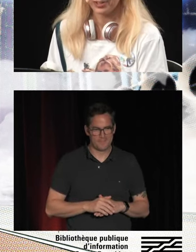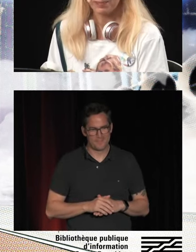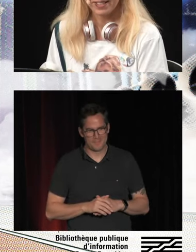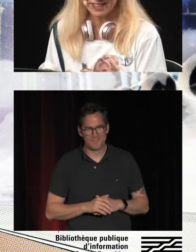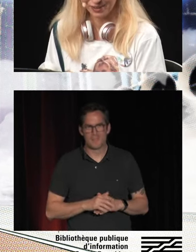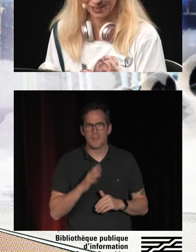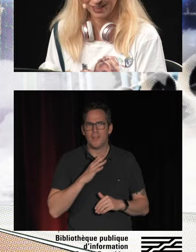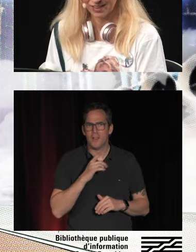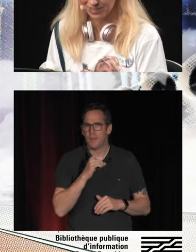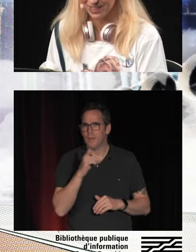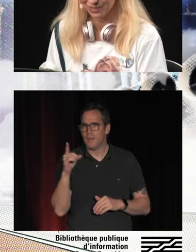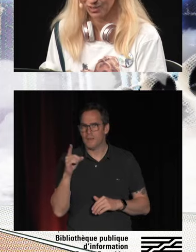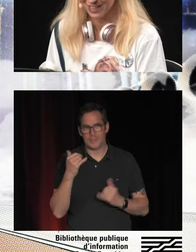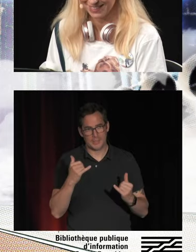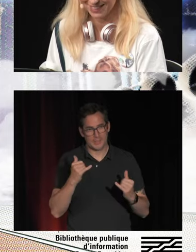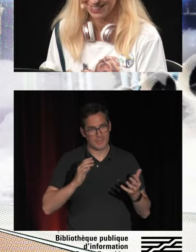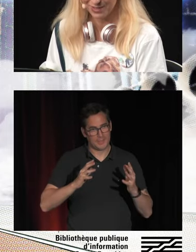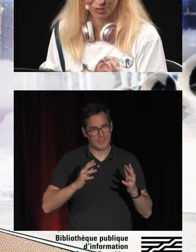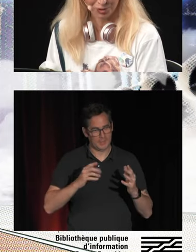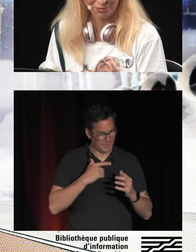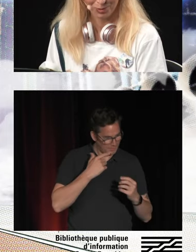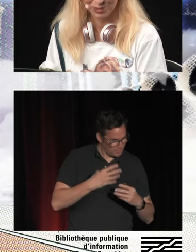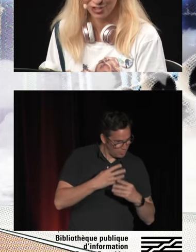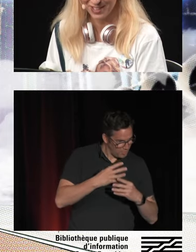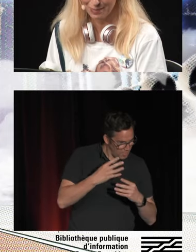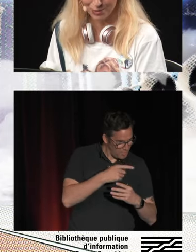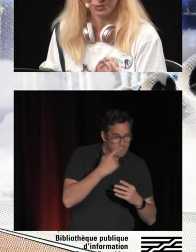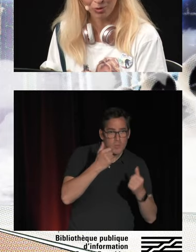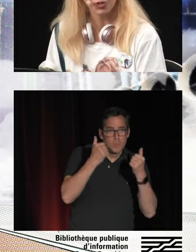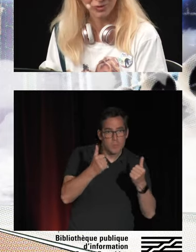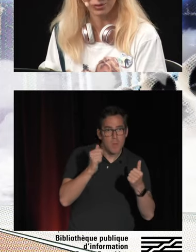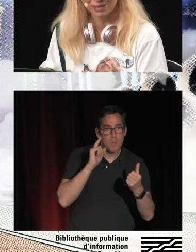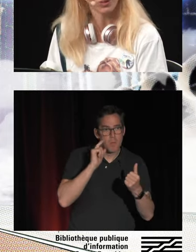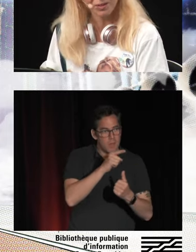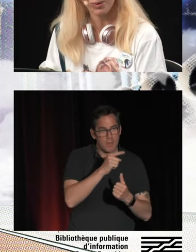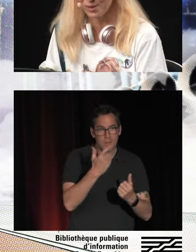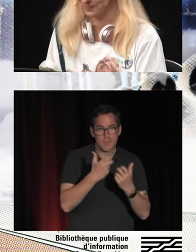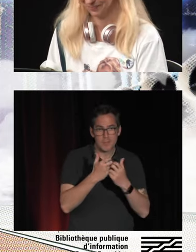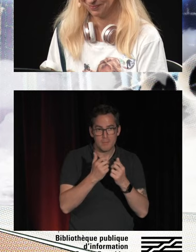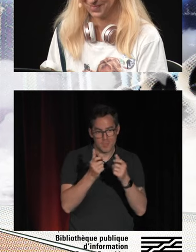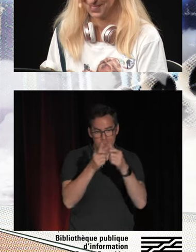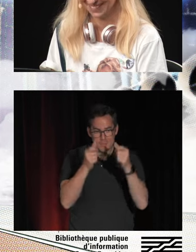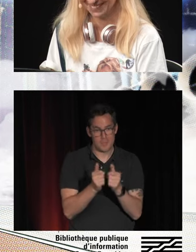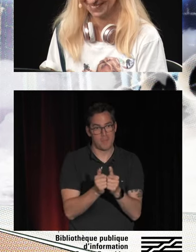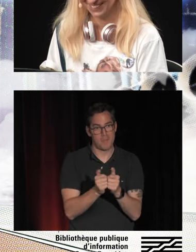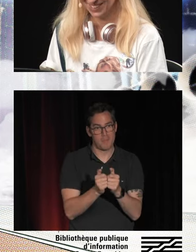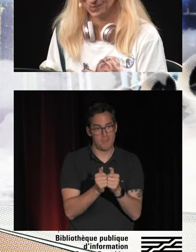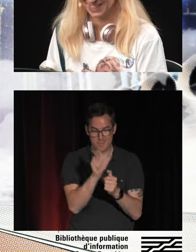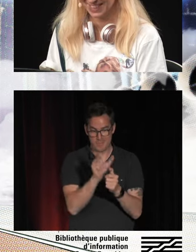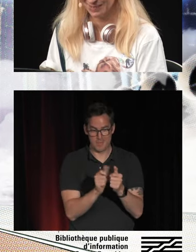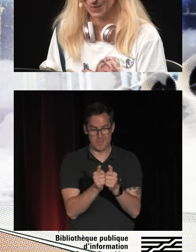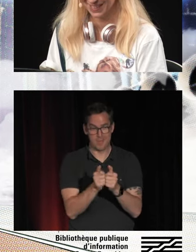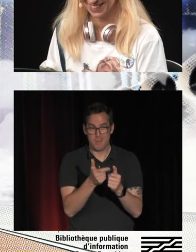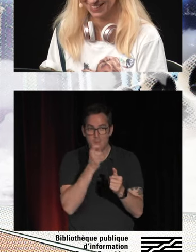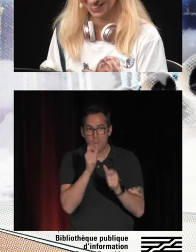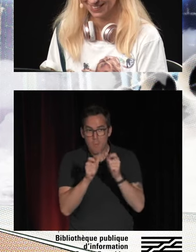Il y a des gens qui pratiquent la langue des signes dans le chat et qui disent encore une fois donc, que c'est génial parce qu'on apprend comment dire notamment Game Boy. Voilà. Tous